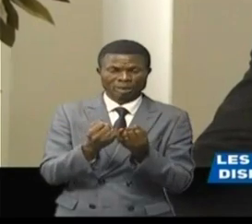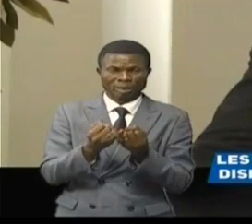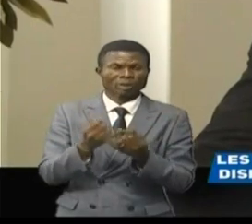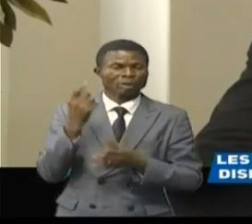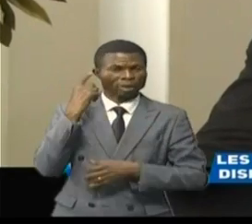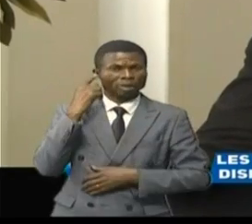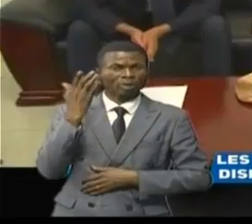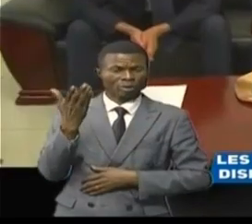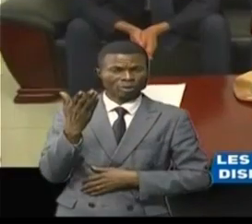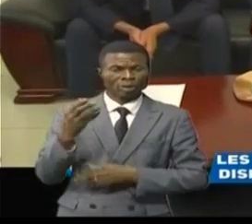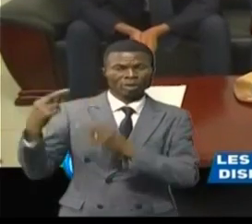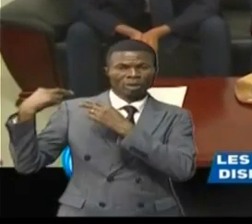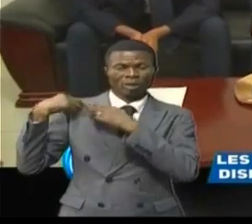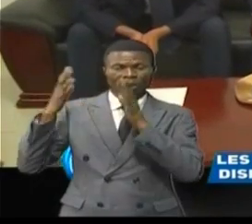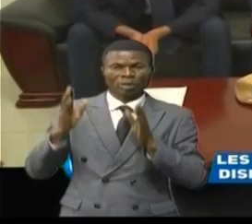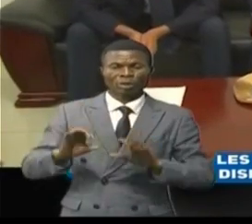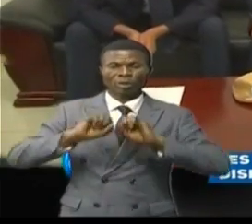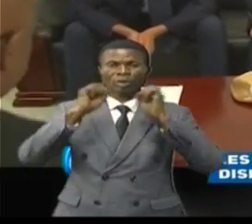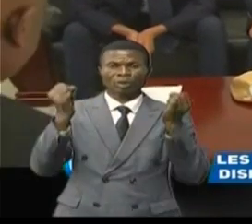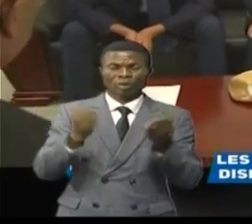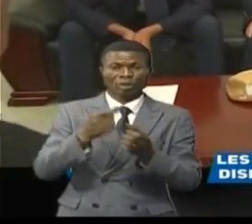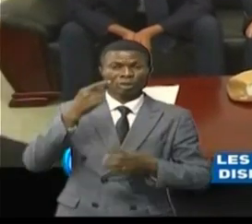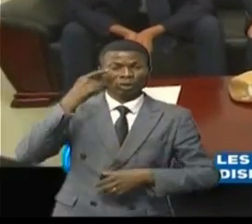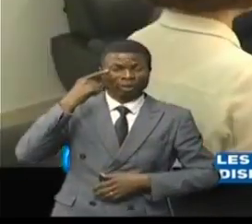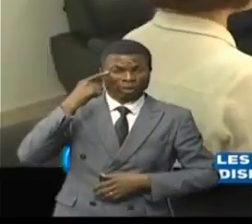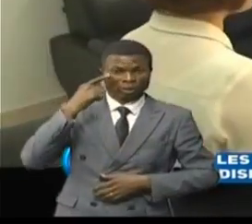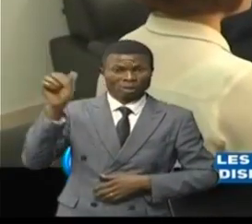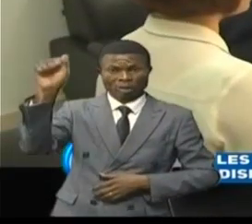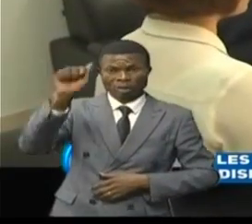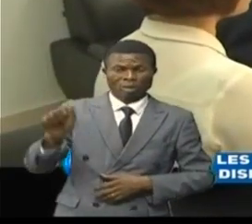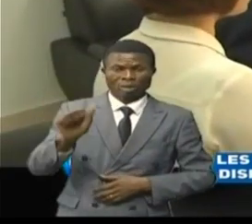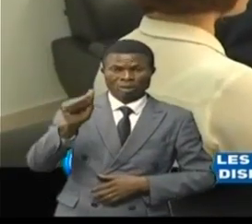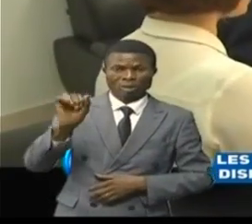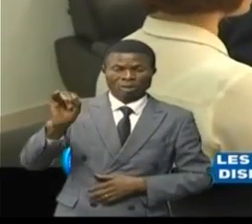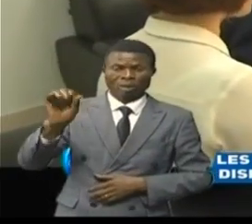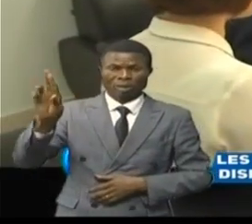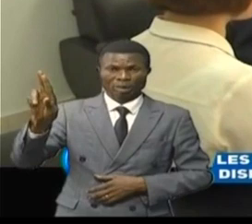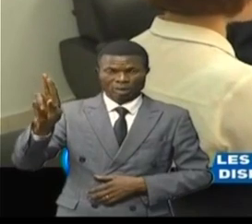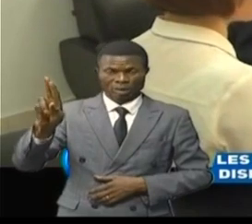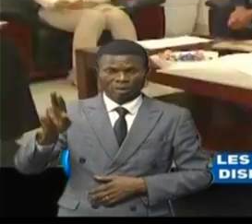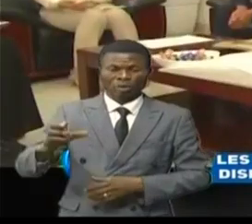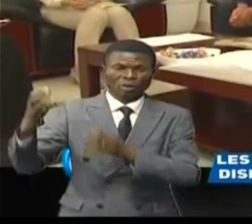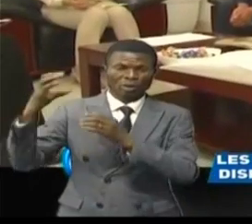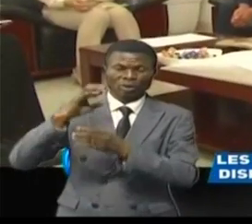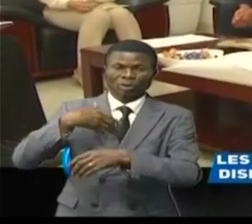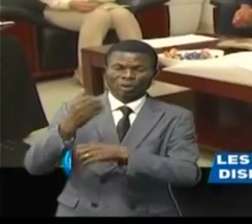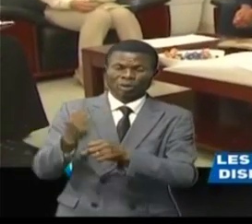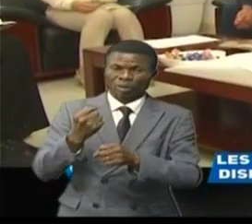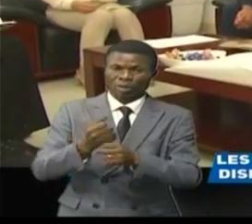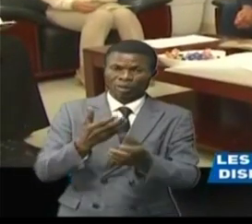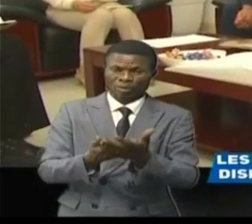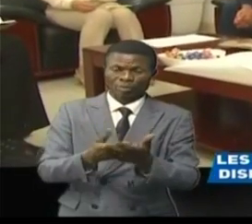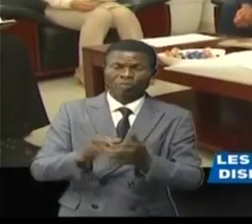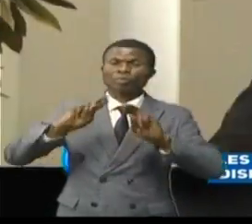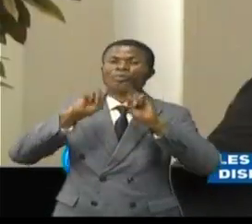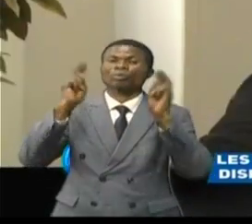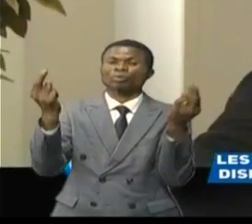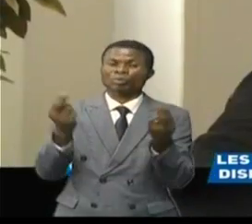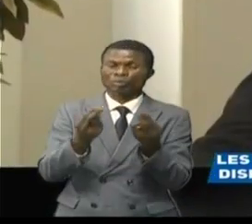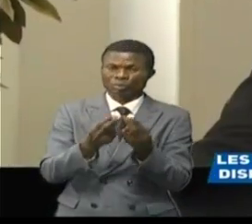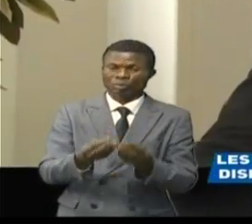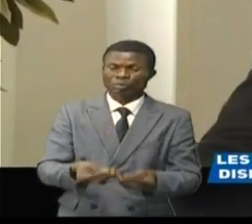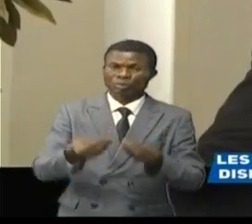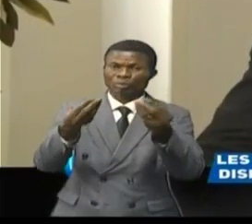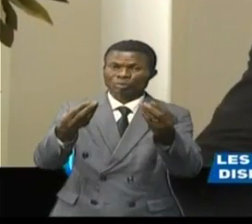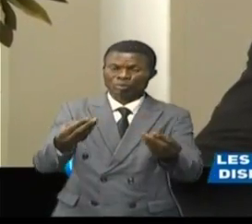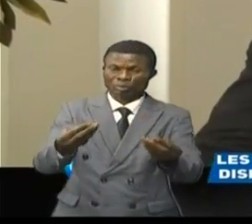Kaoundia par les responsables de la société chinoise Saphir Céramique, entreprise chargée de produire ces carreaux. Cette usine qui va poser ses valises à